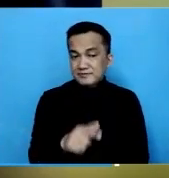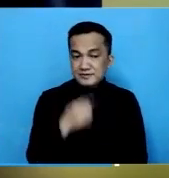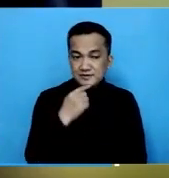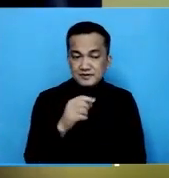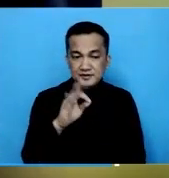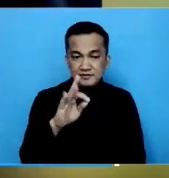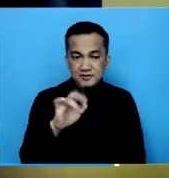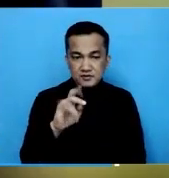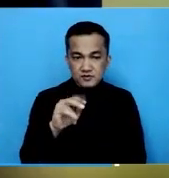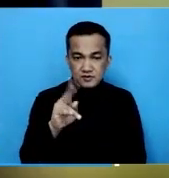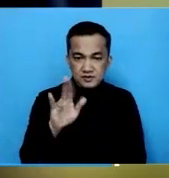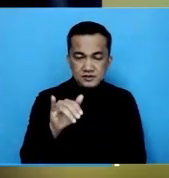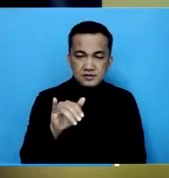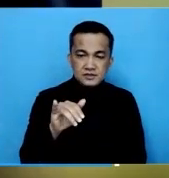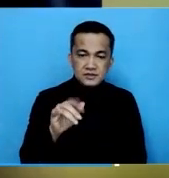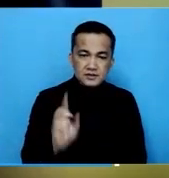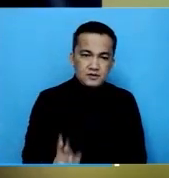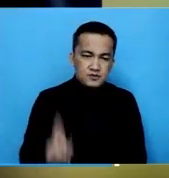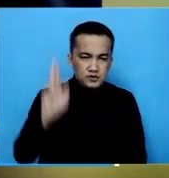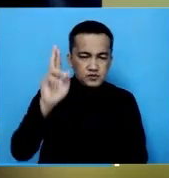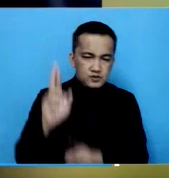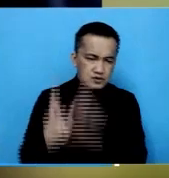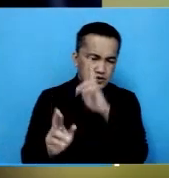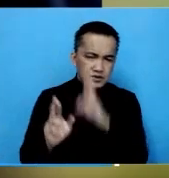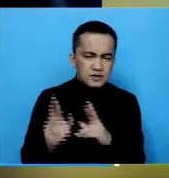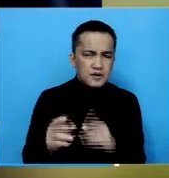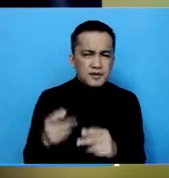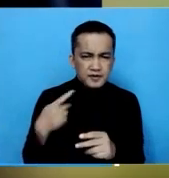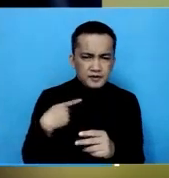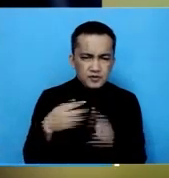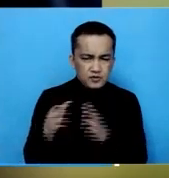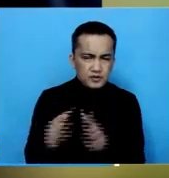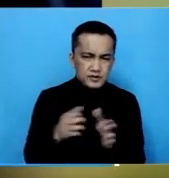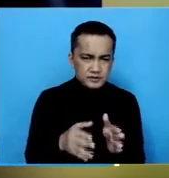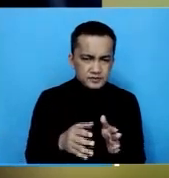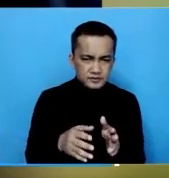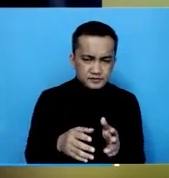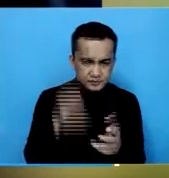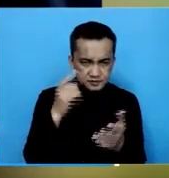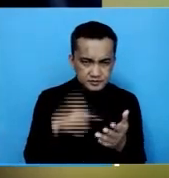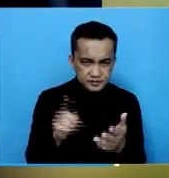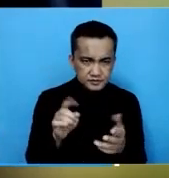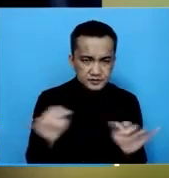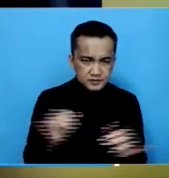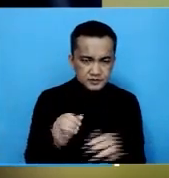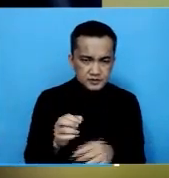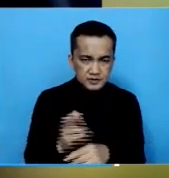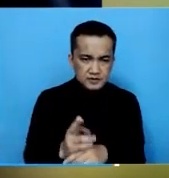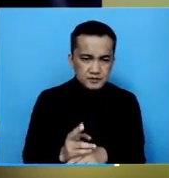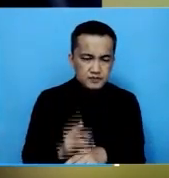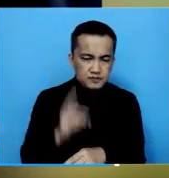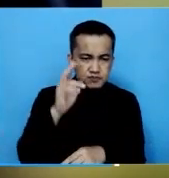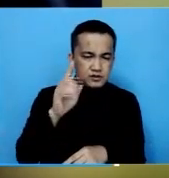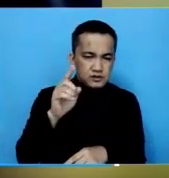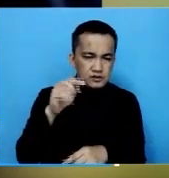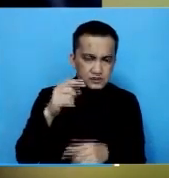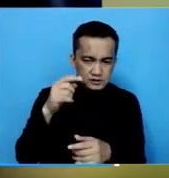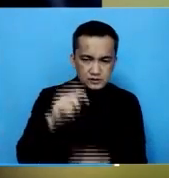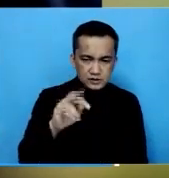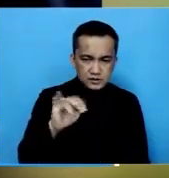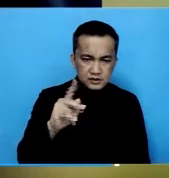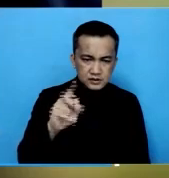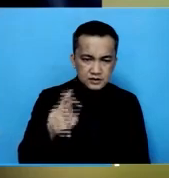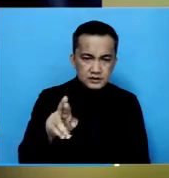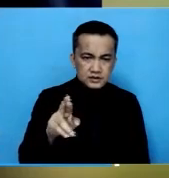po nitong rocket launches ng China. Meron po bang paraan para ma-monitor o ma-track? Gaya po ng mga flight trackers na ginagamit po natin, itong mga